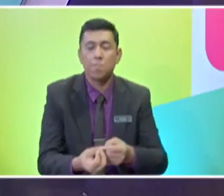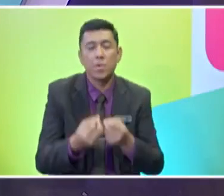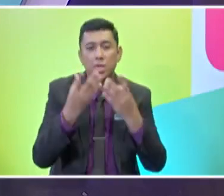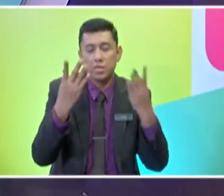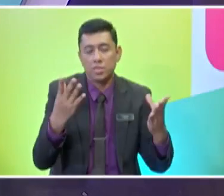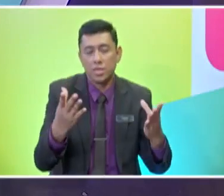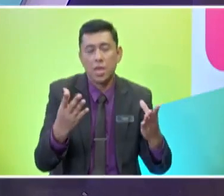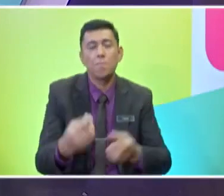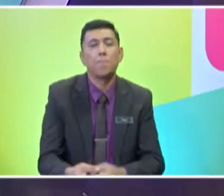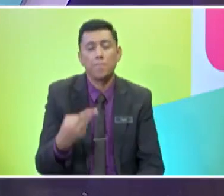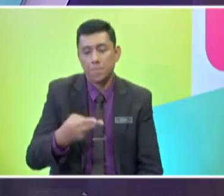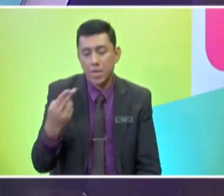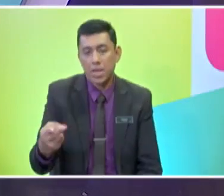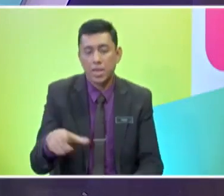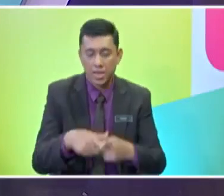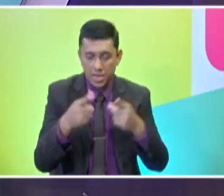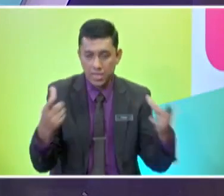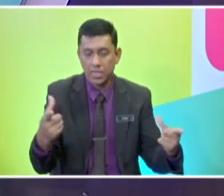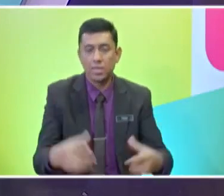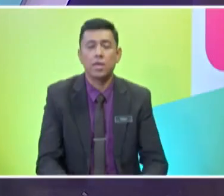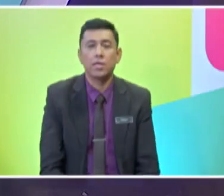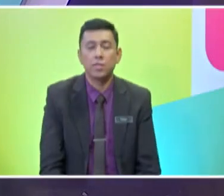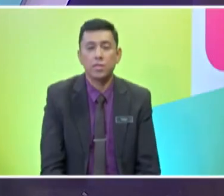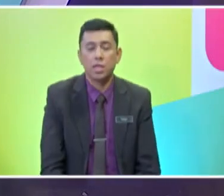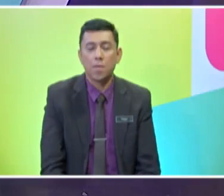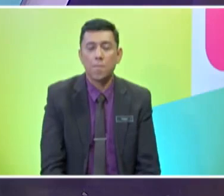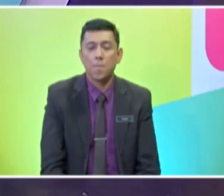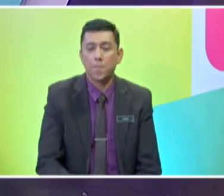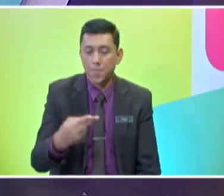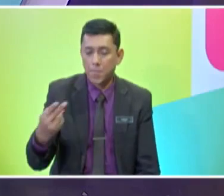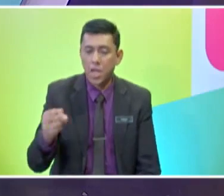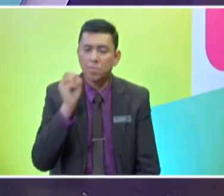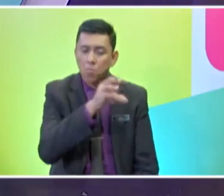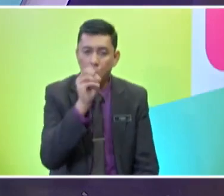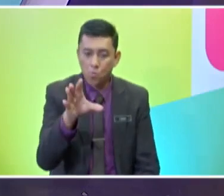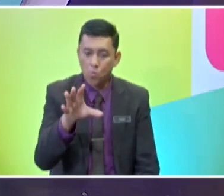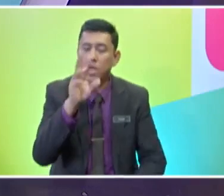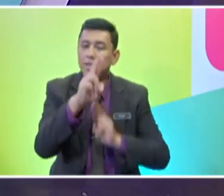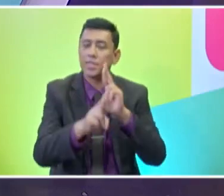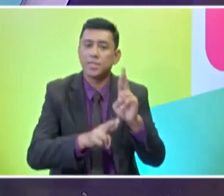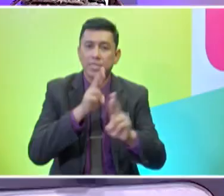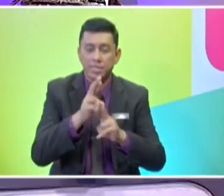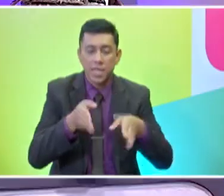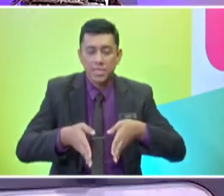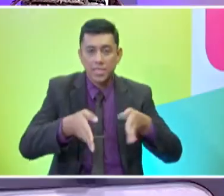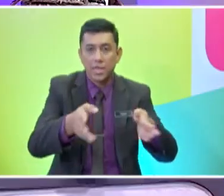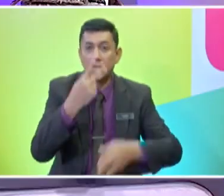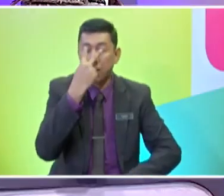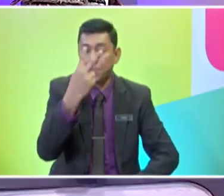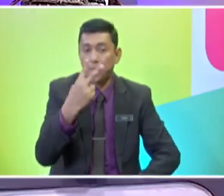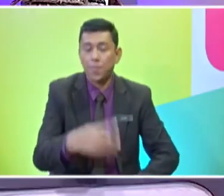bahan lain yang saya terima ini terasa kaki tadi bahan terbuangnya adalah jadi kalau kita jalan-jalan lama